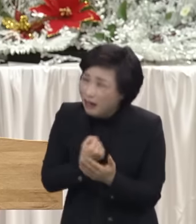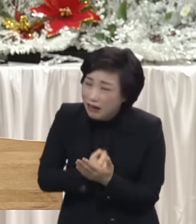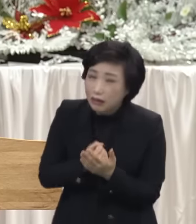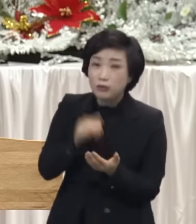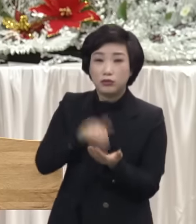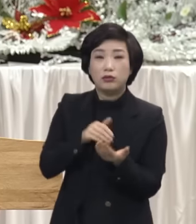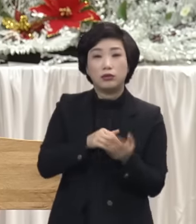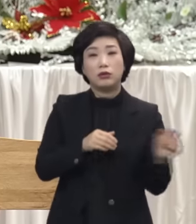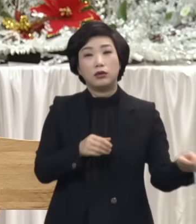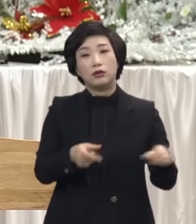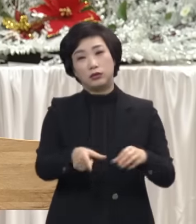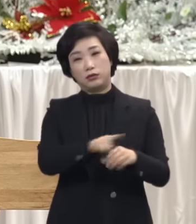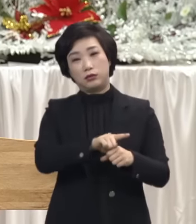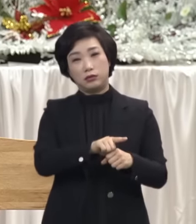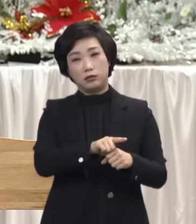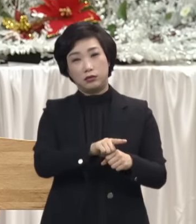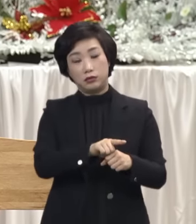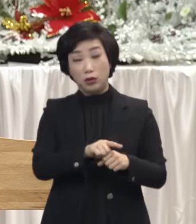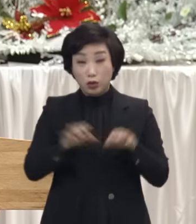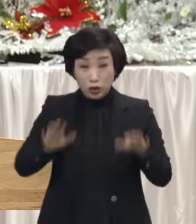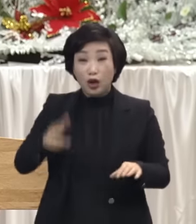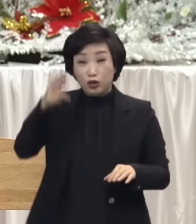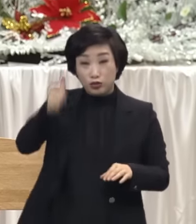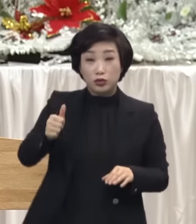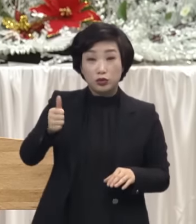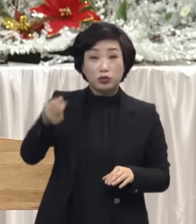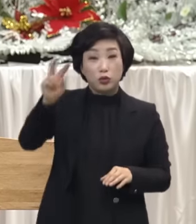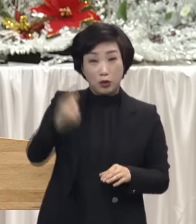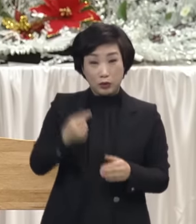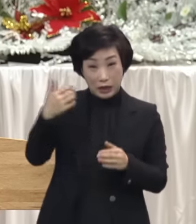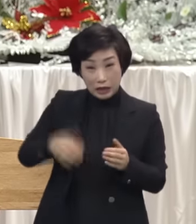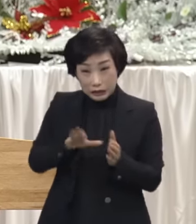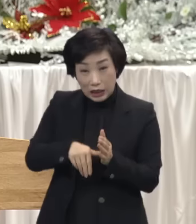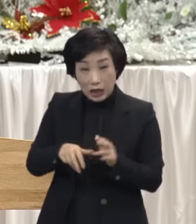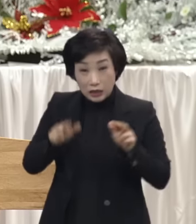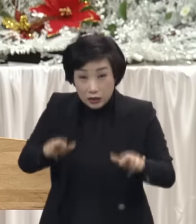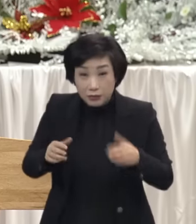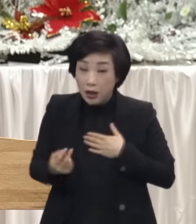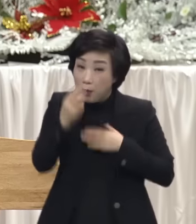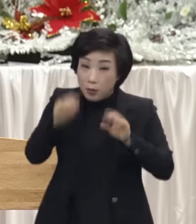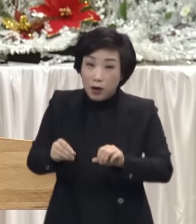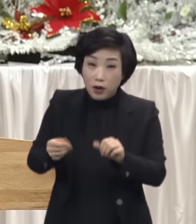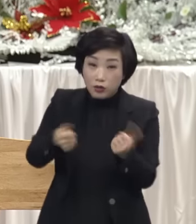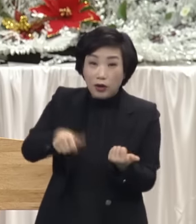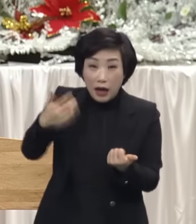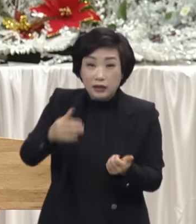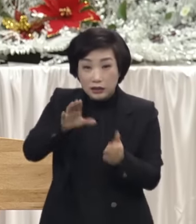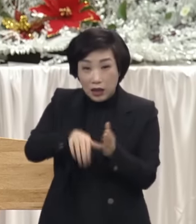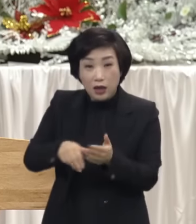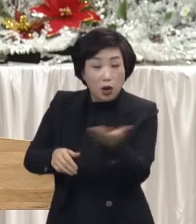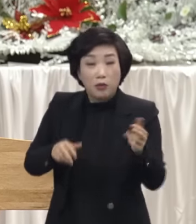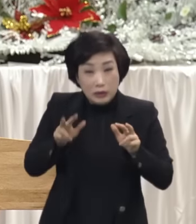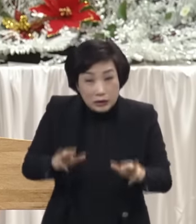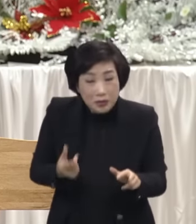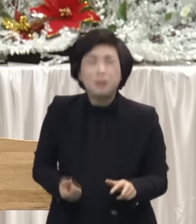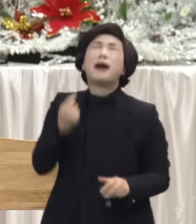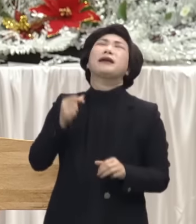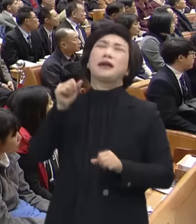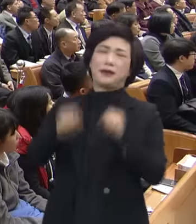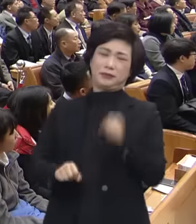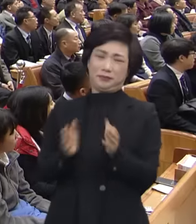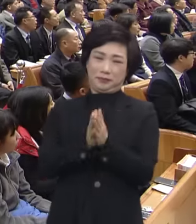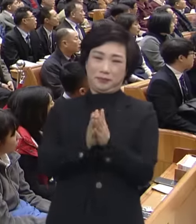그때는 때는 늦었어. 주인이 오기 전에, 내 목숨이 끝나기 전에 빨리